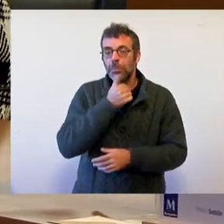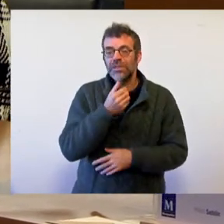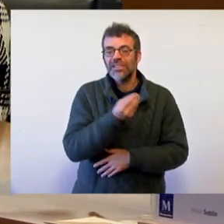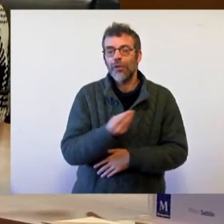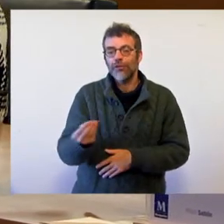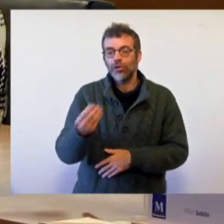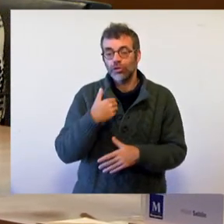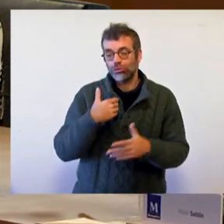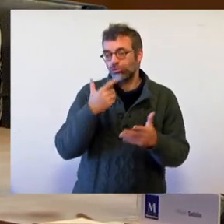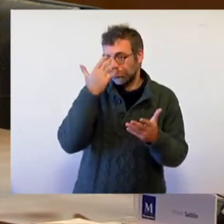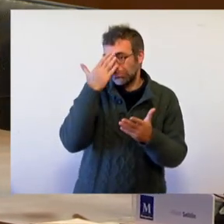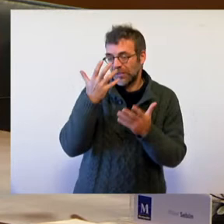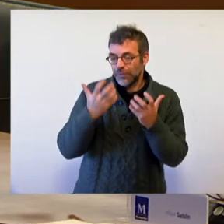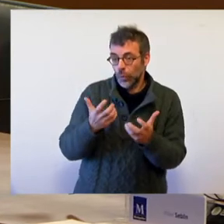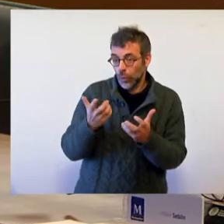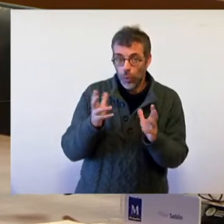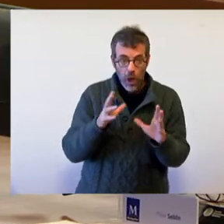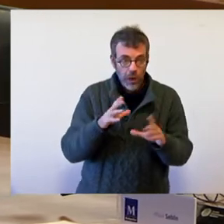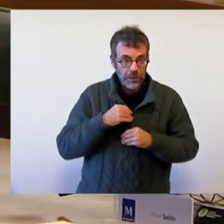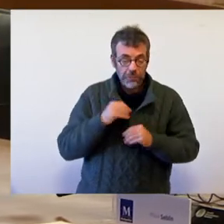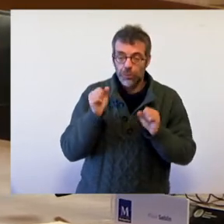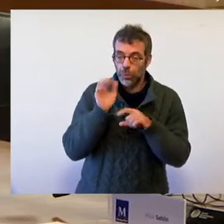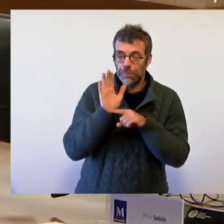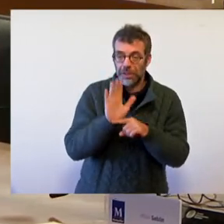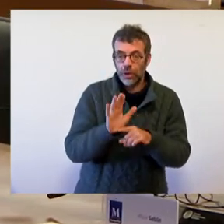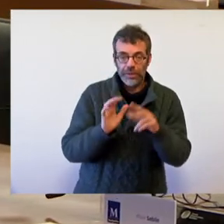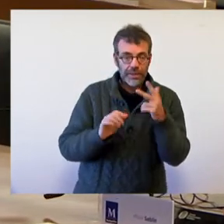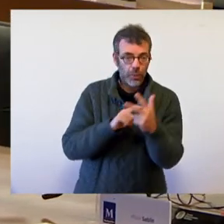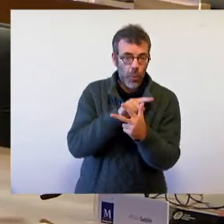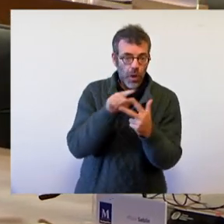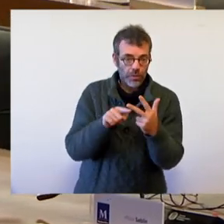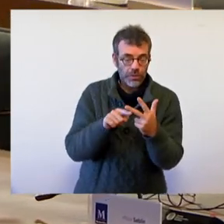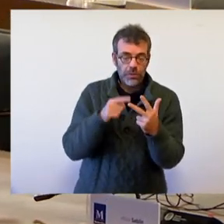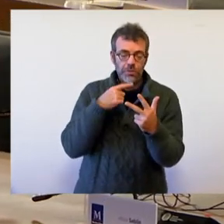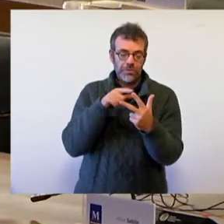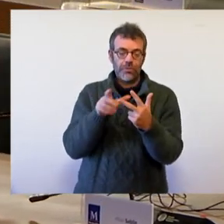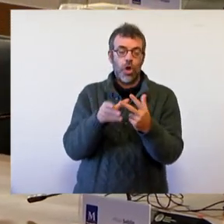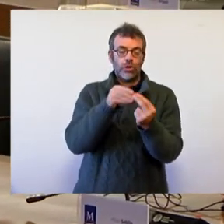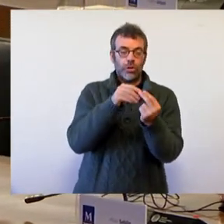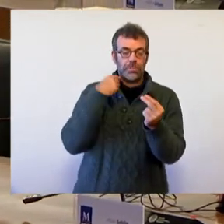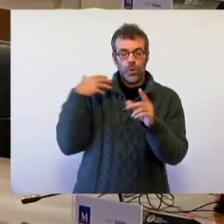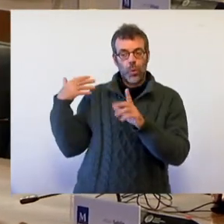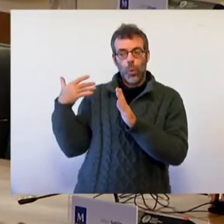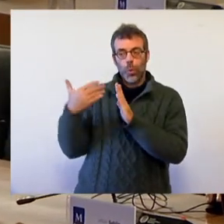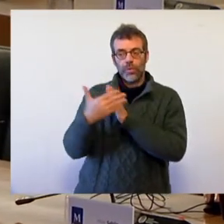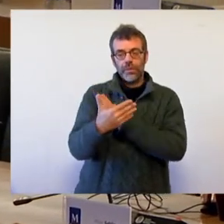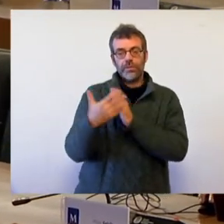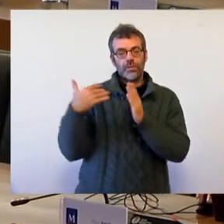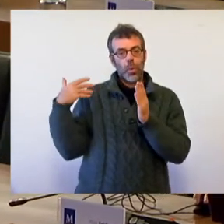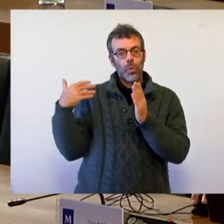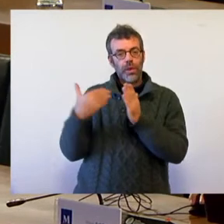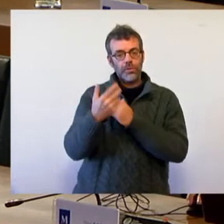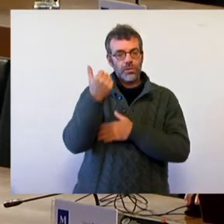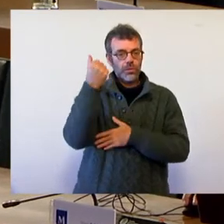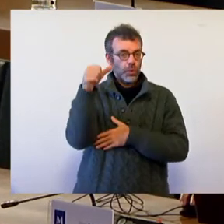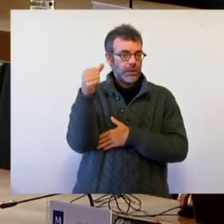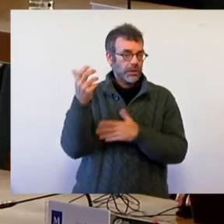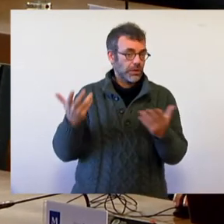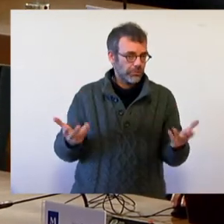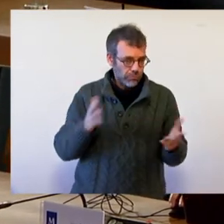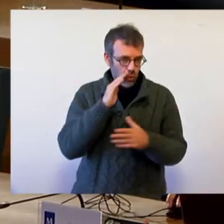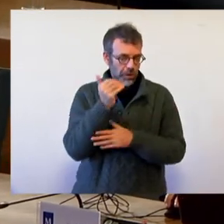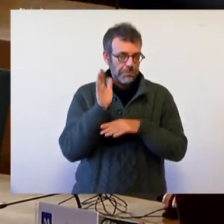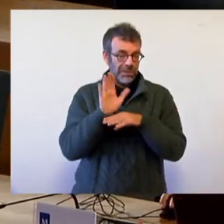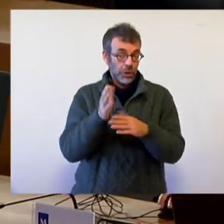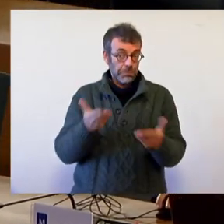vous voulez bien, je vais vous présenter, proposer le contexte de ces délibérations dans cette politique. Alors, vous le